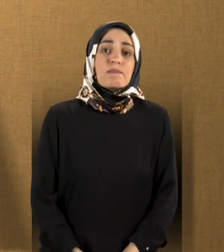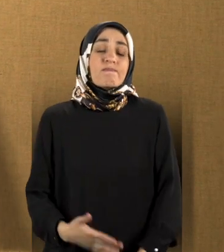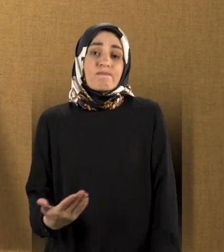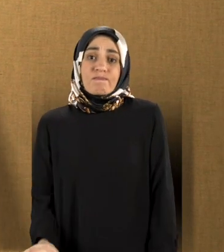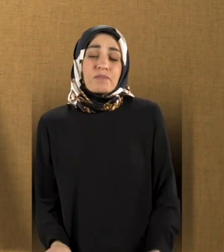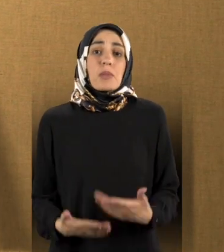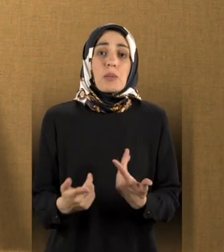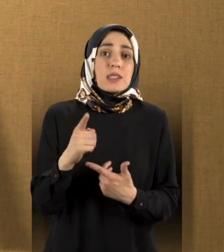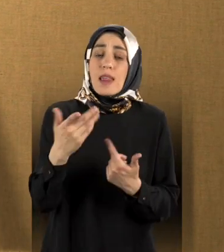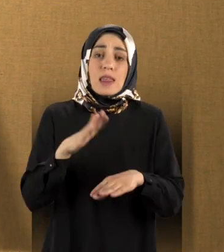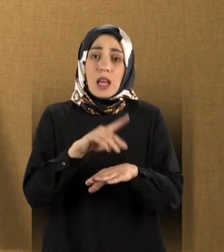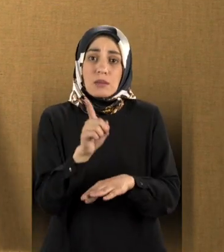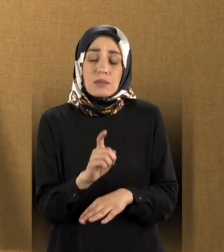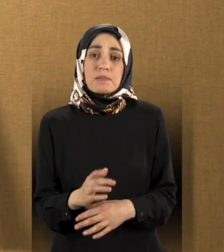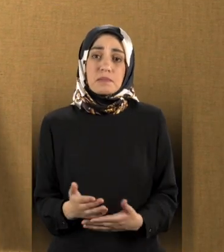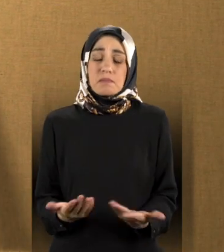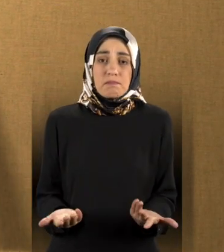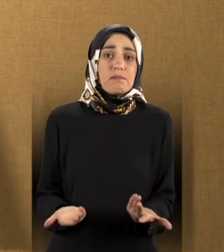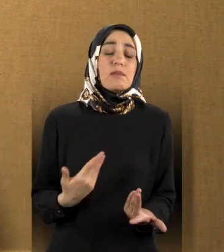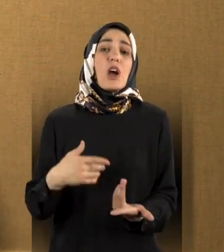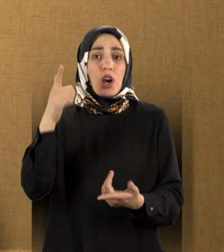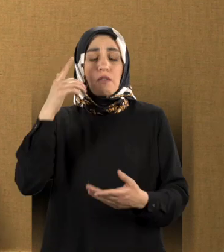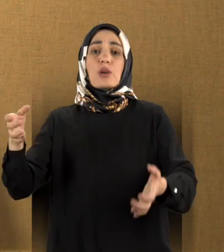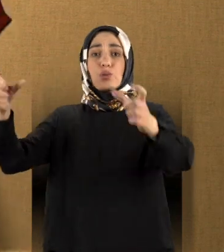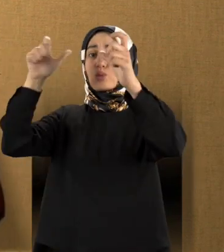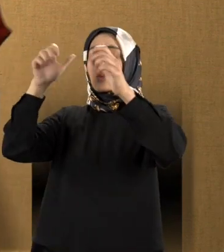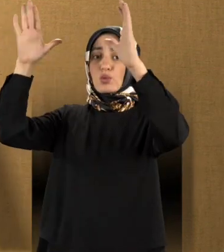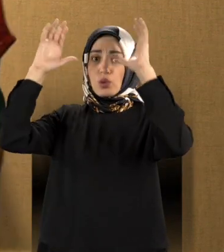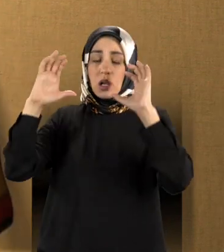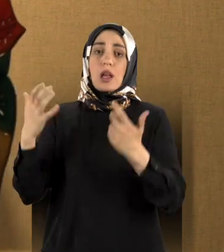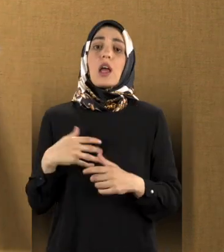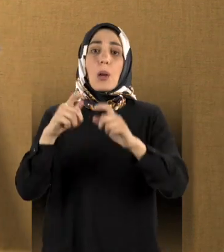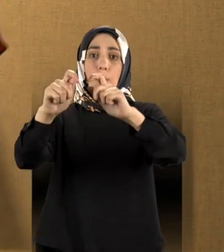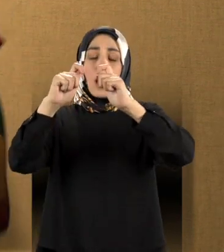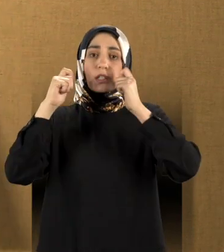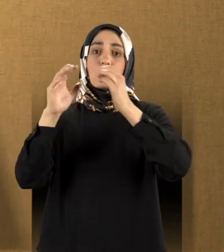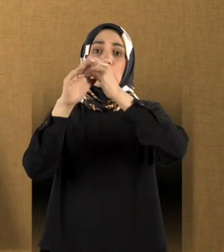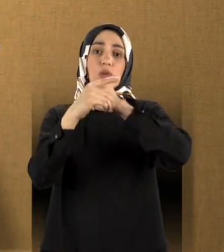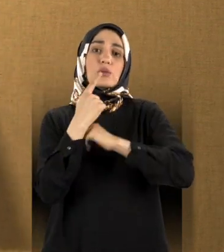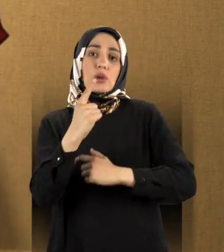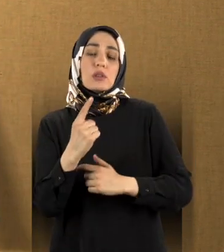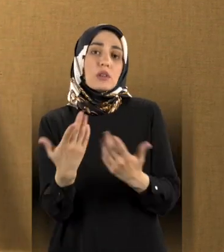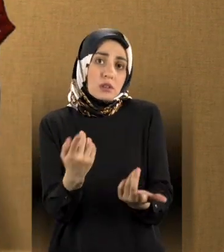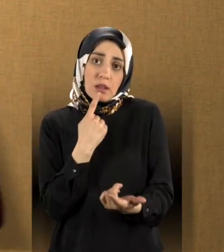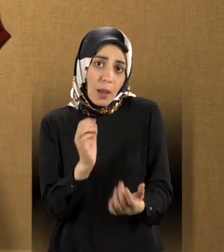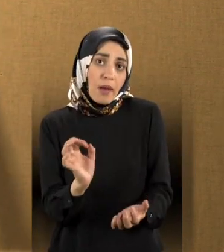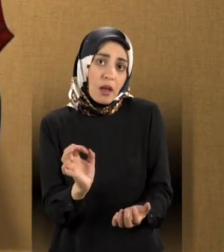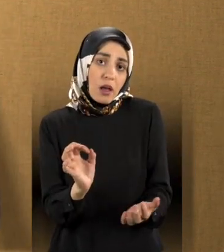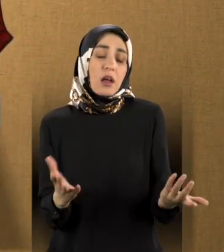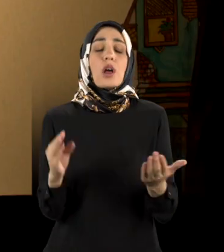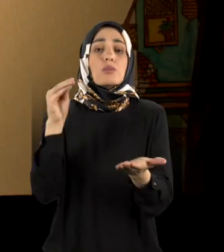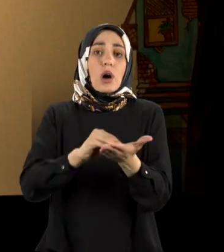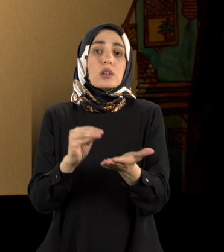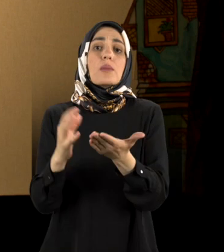vah vah vah vah vah vah Efendim Pekala sen ne yaptın kafama su boşaltacağını Pencereden soyulduğunu